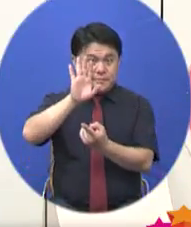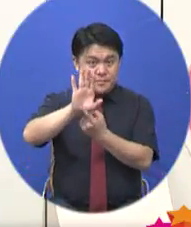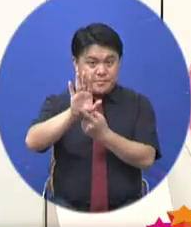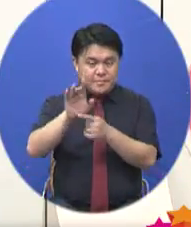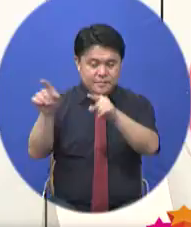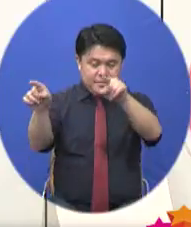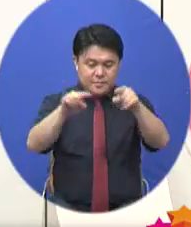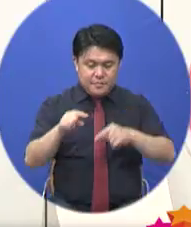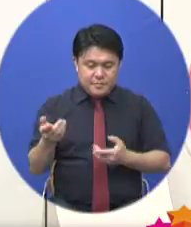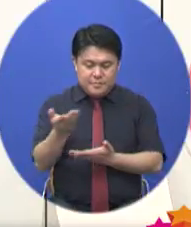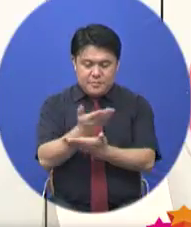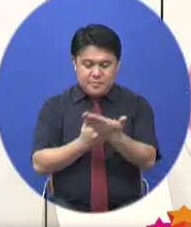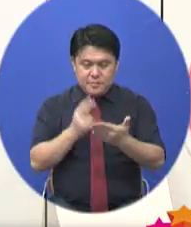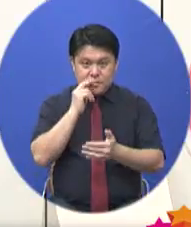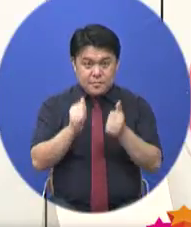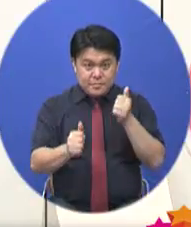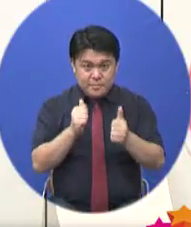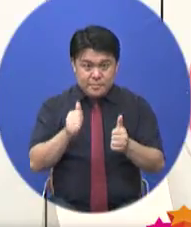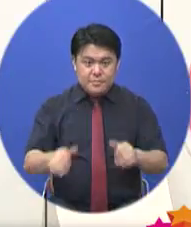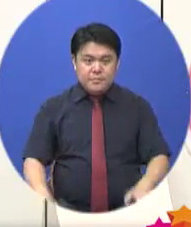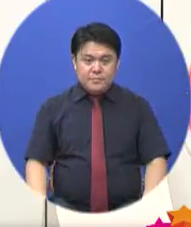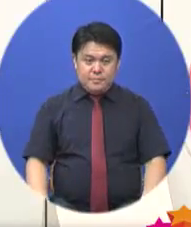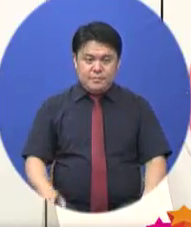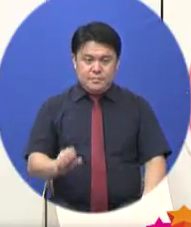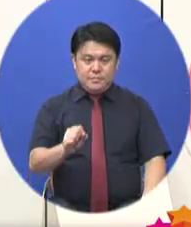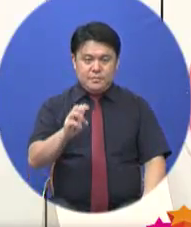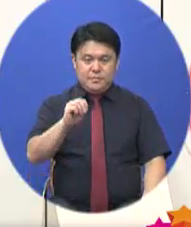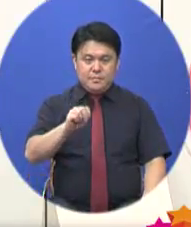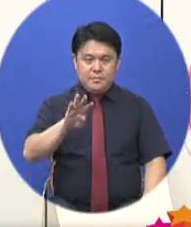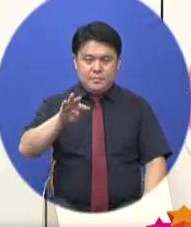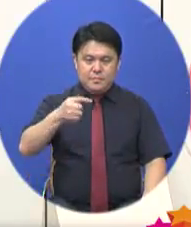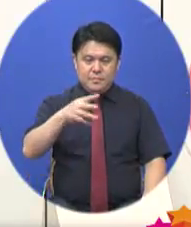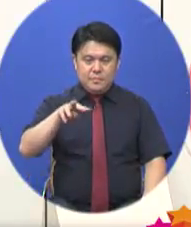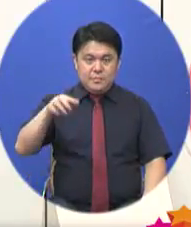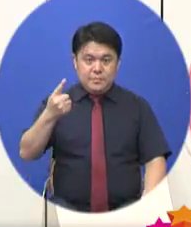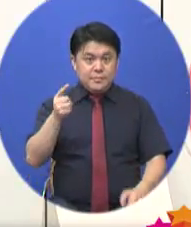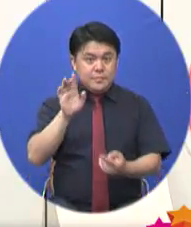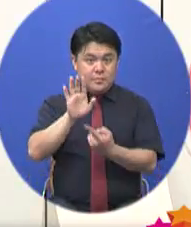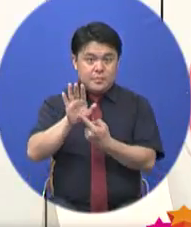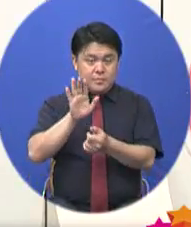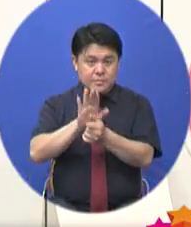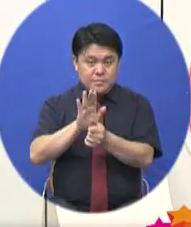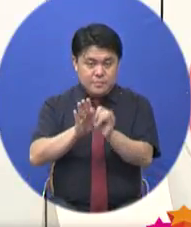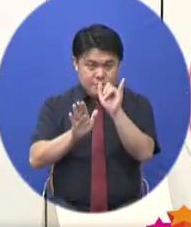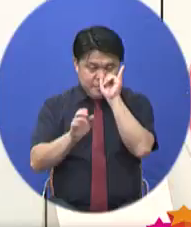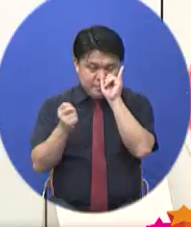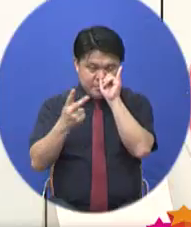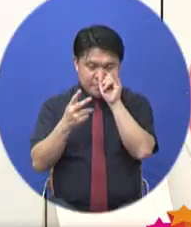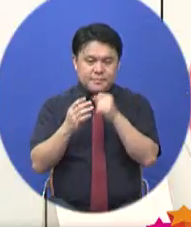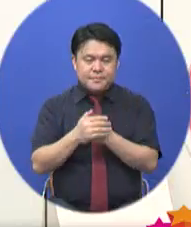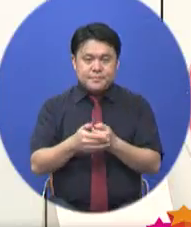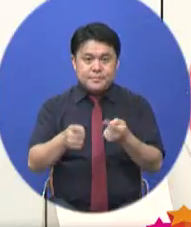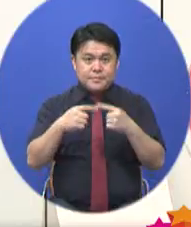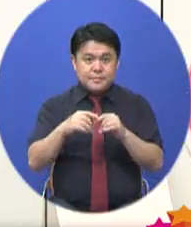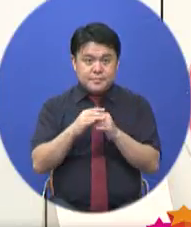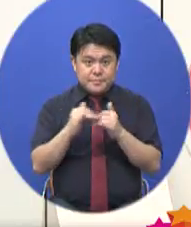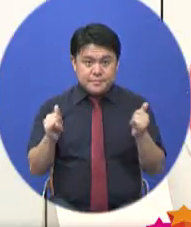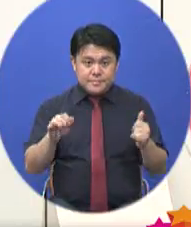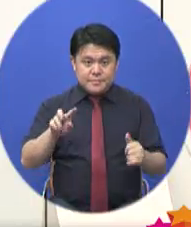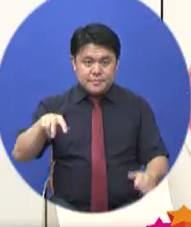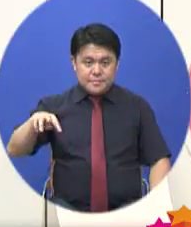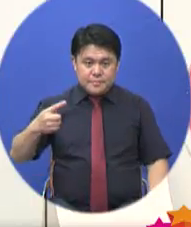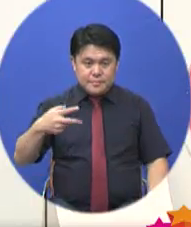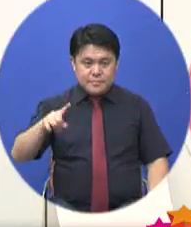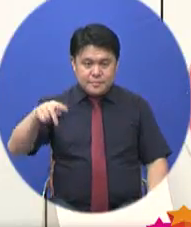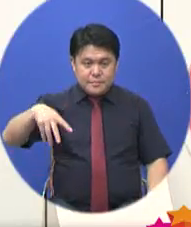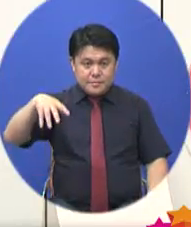생방송 전국 나눔 노래자랑은 SM 브라보와 함께 진행되었고요. 함께 해주신 분들에게는